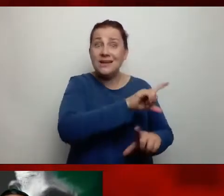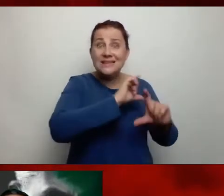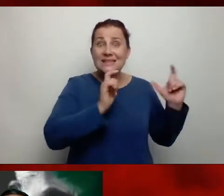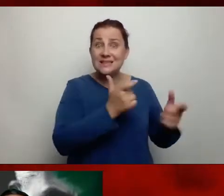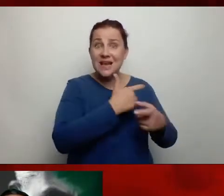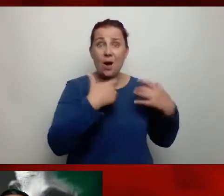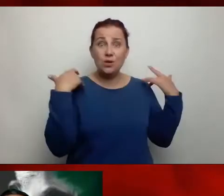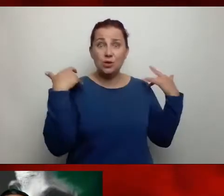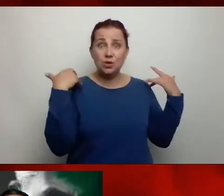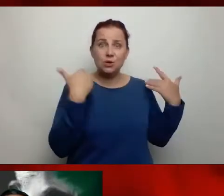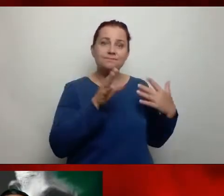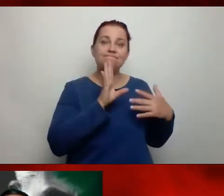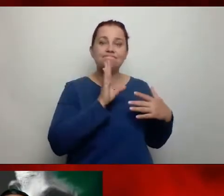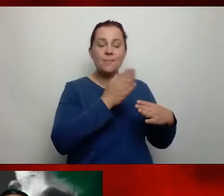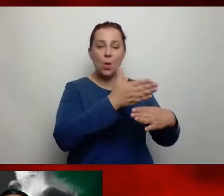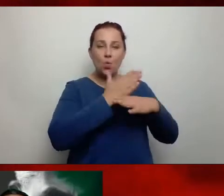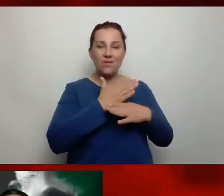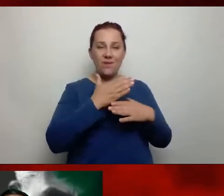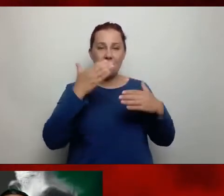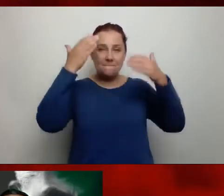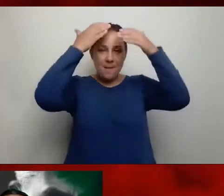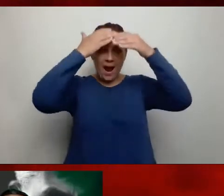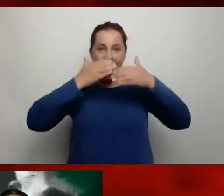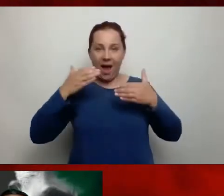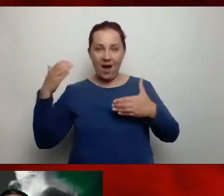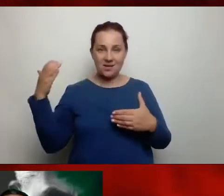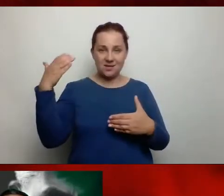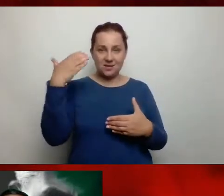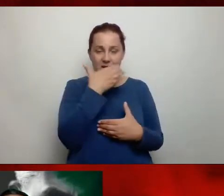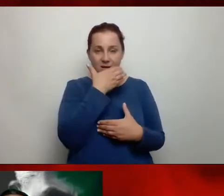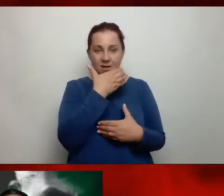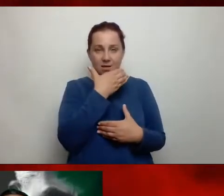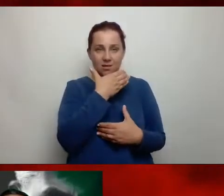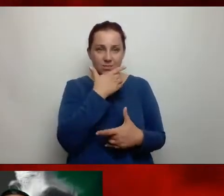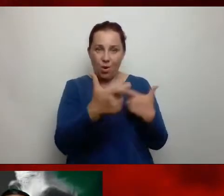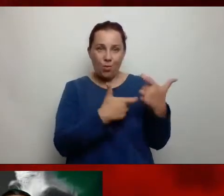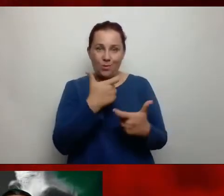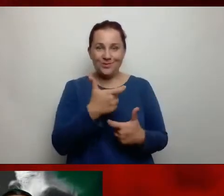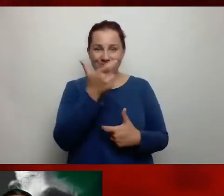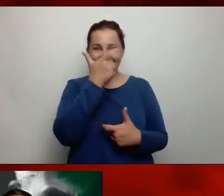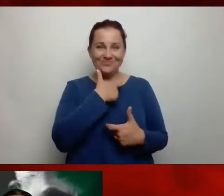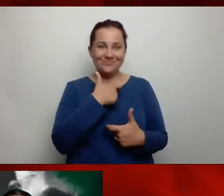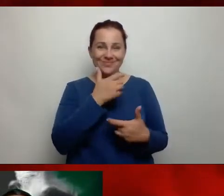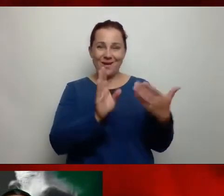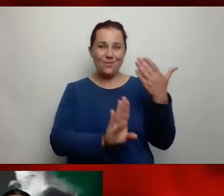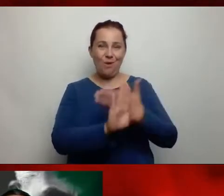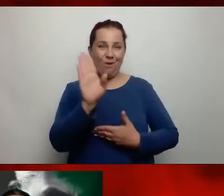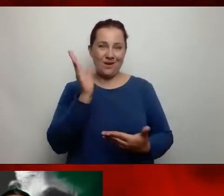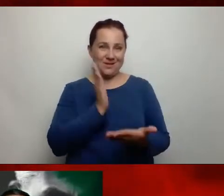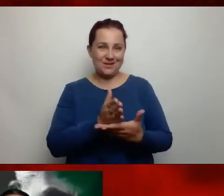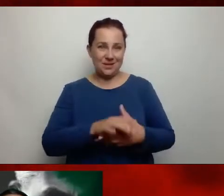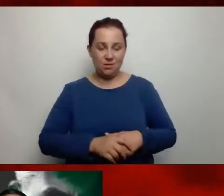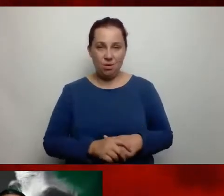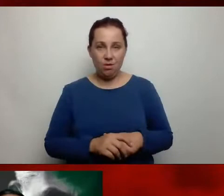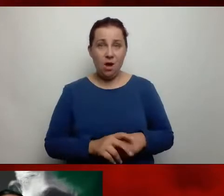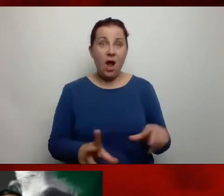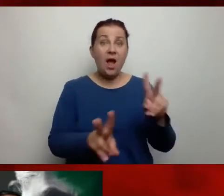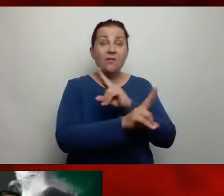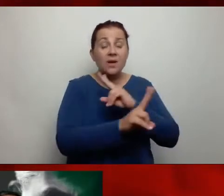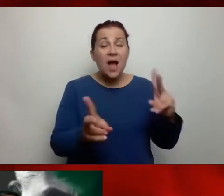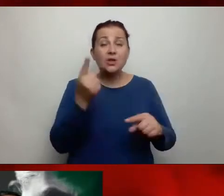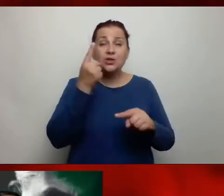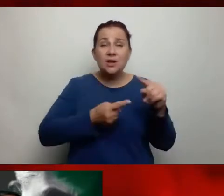za taką maską, która właściwie była robiona na pokaz. W każdej chwili swojego życia